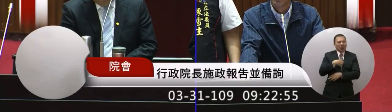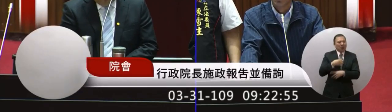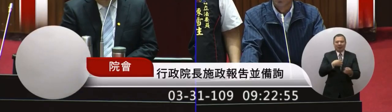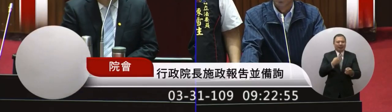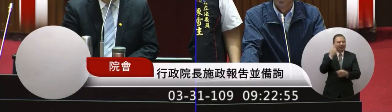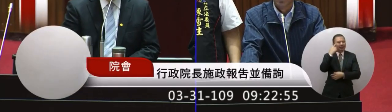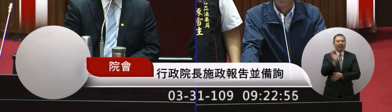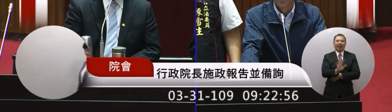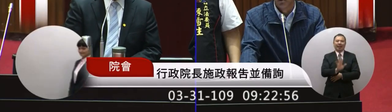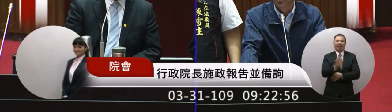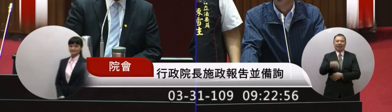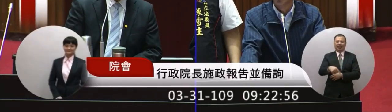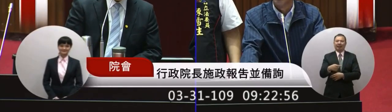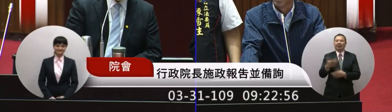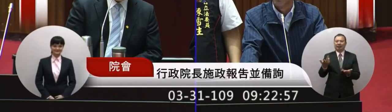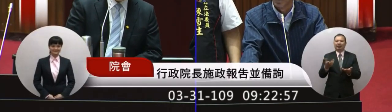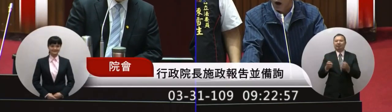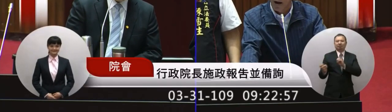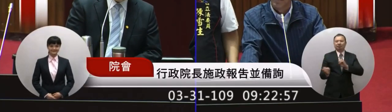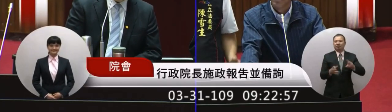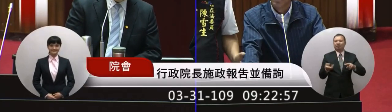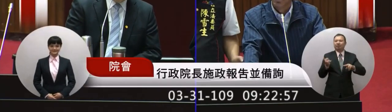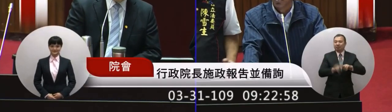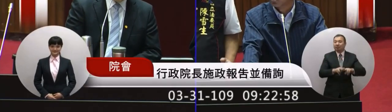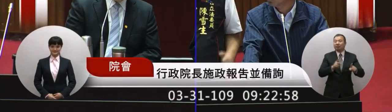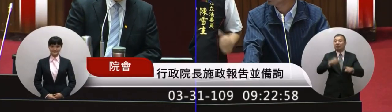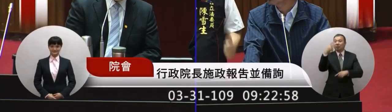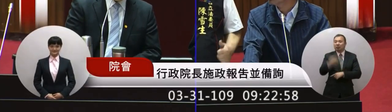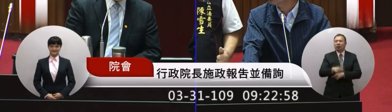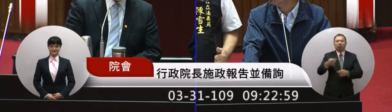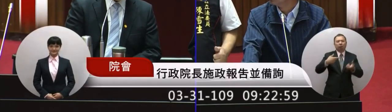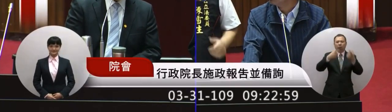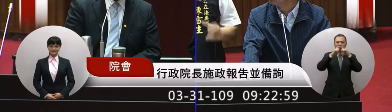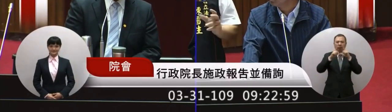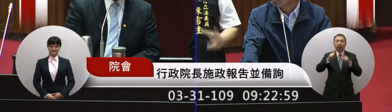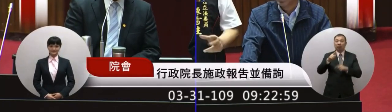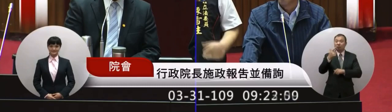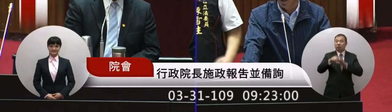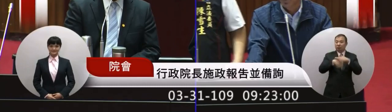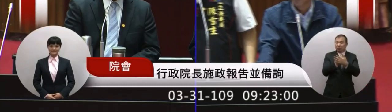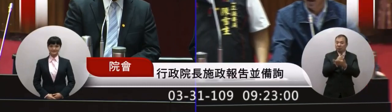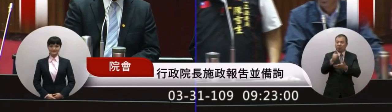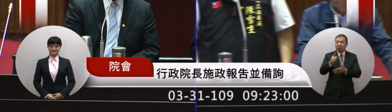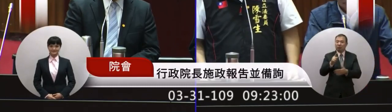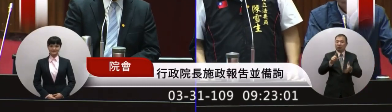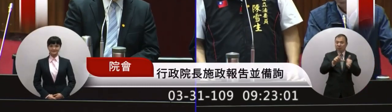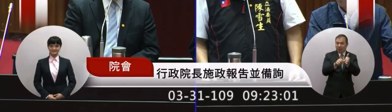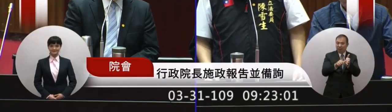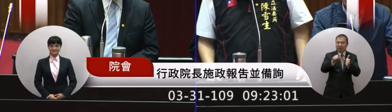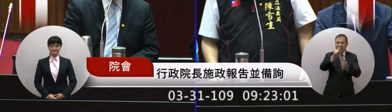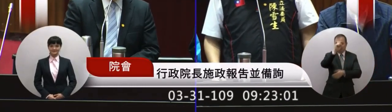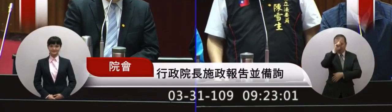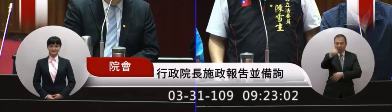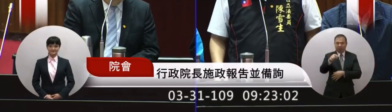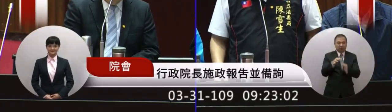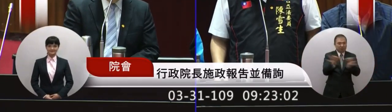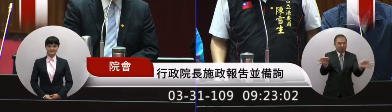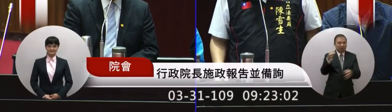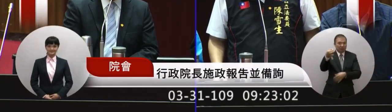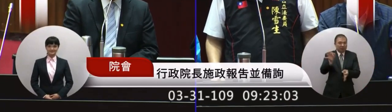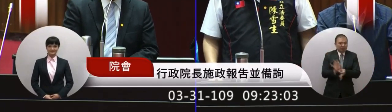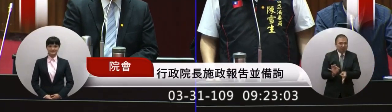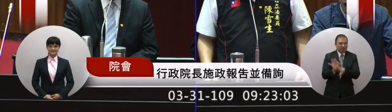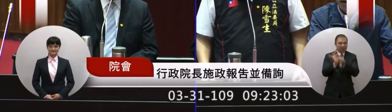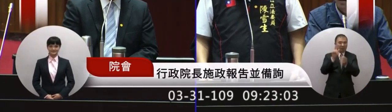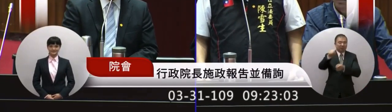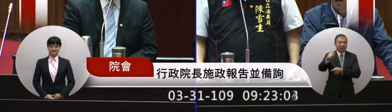心复苏会比本岛慢， 不止时间加长，那个补助 加码加码加码加码，林将